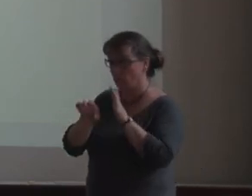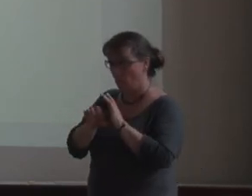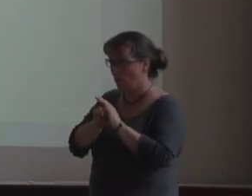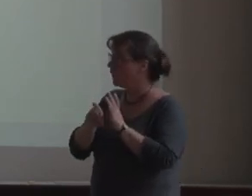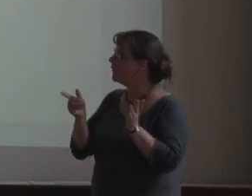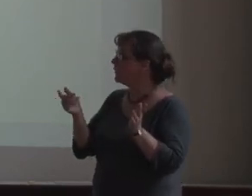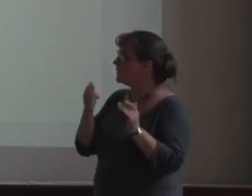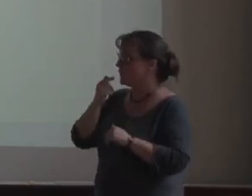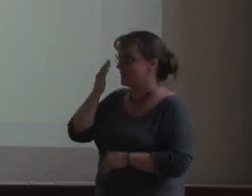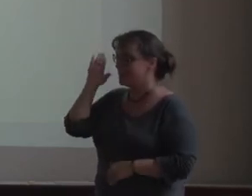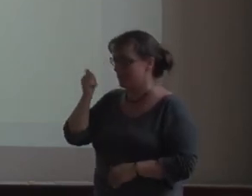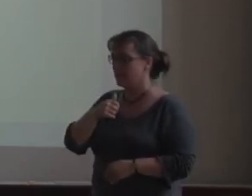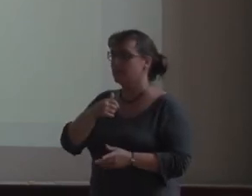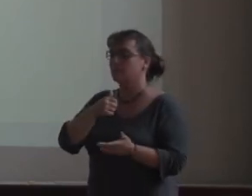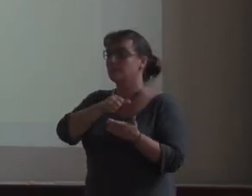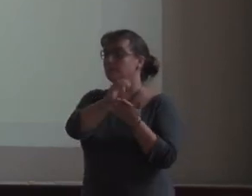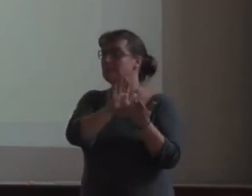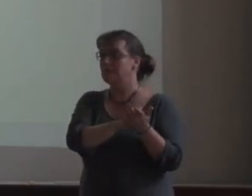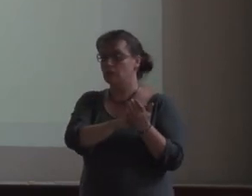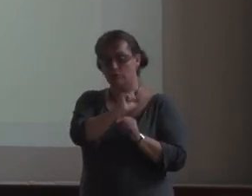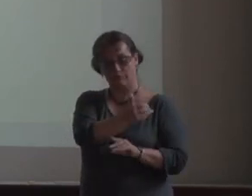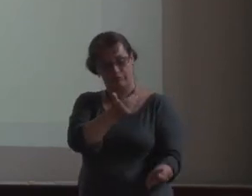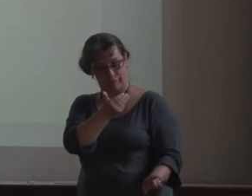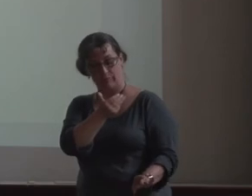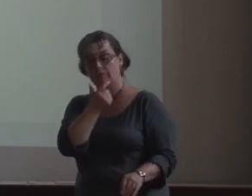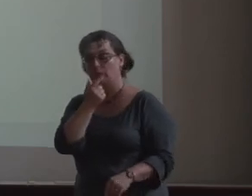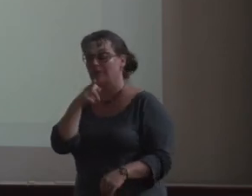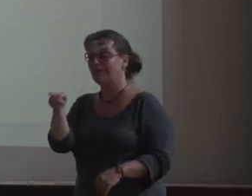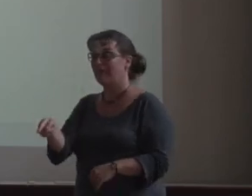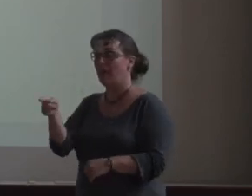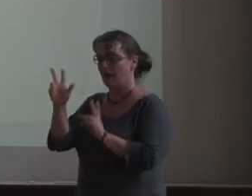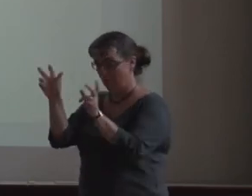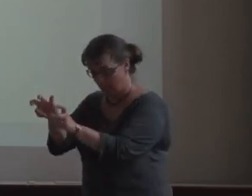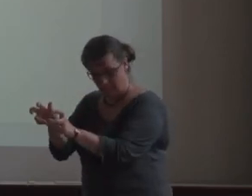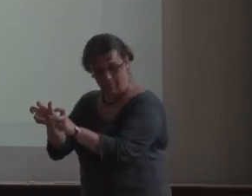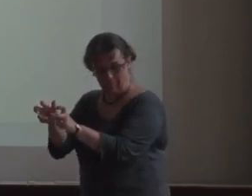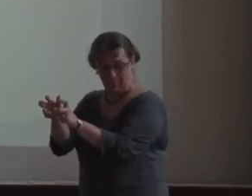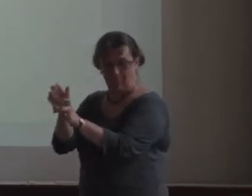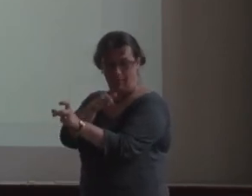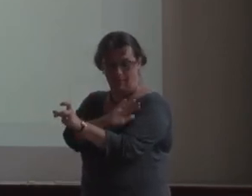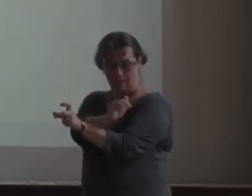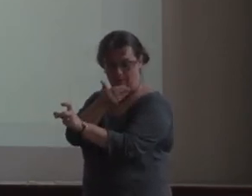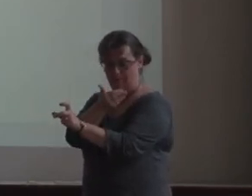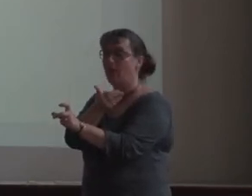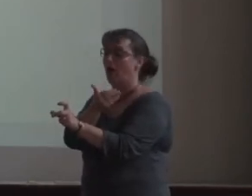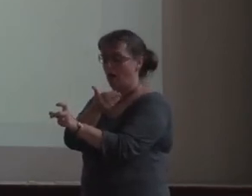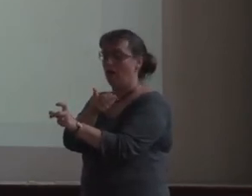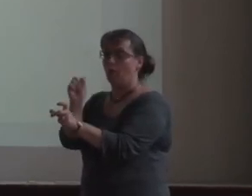dès que je reçois un message, notre future est déverrouillée, mais pendant ce temps-là,